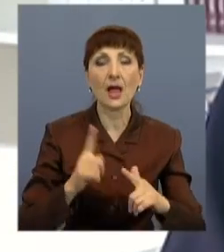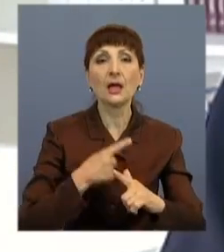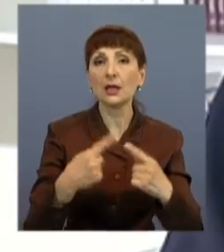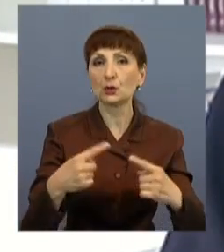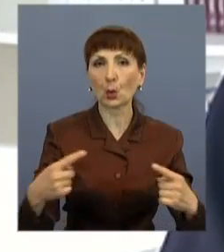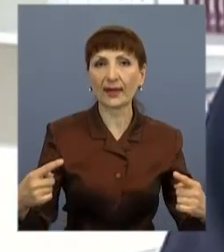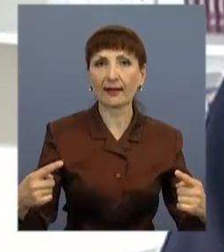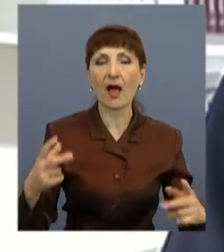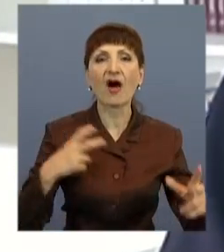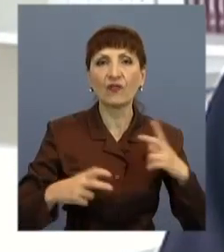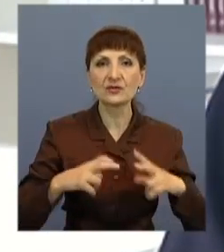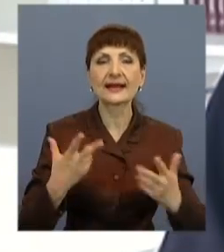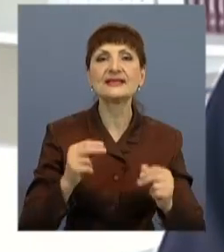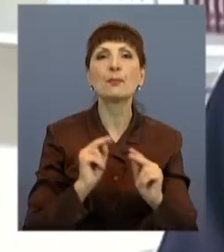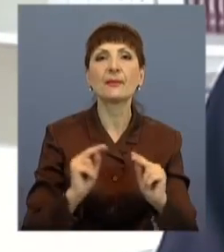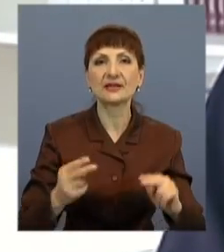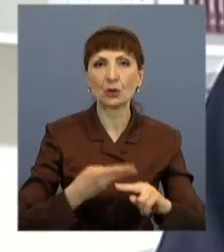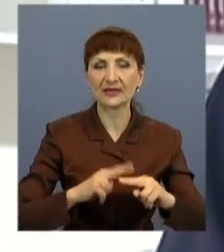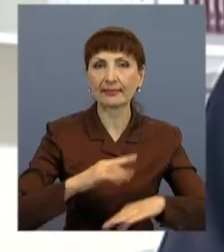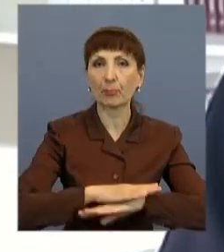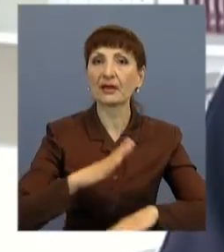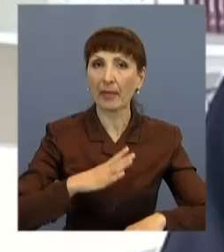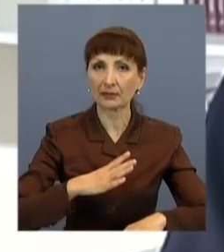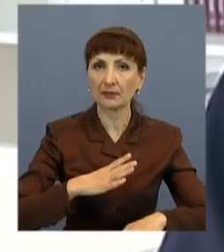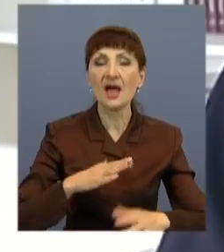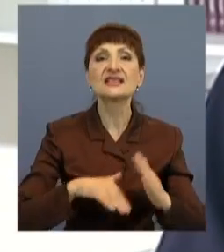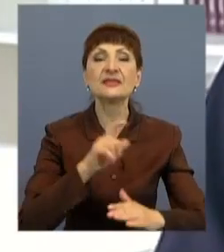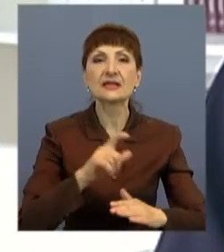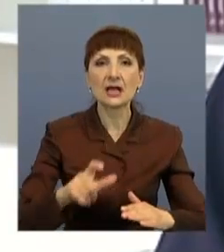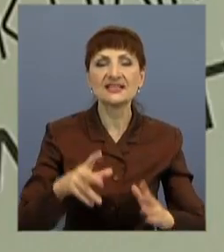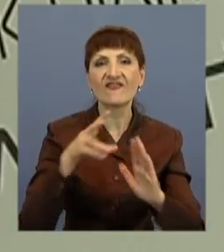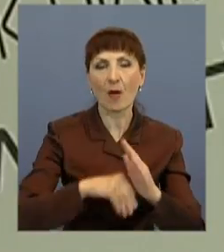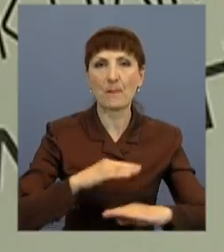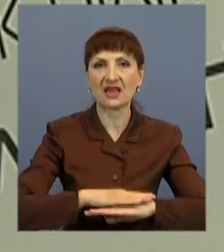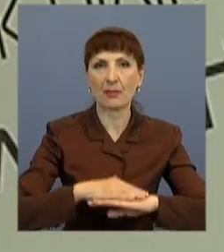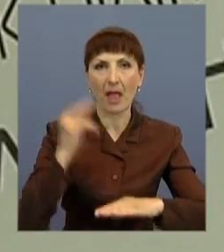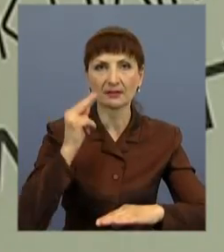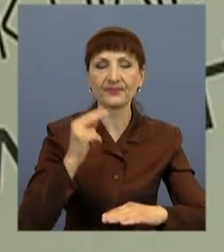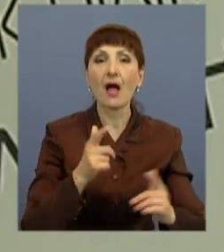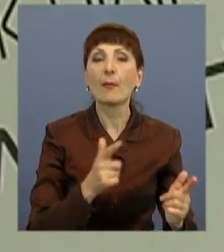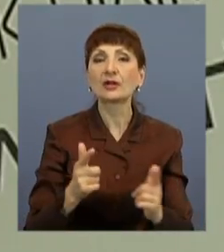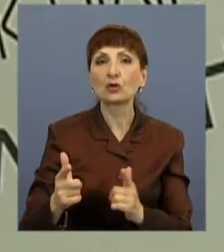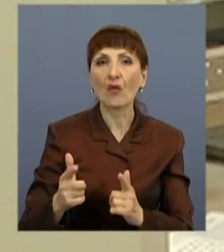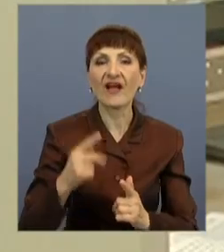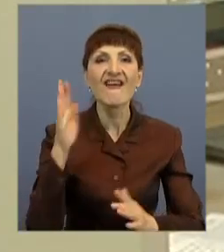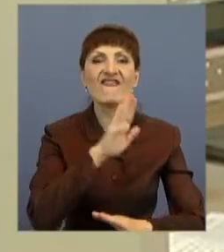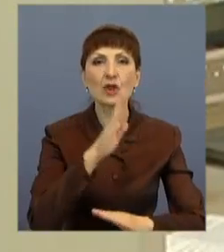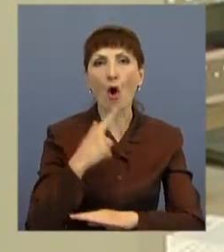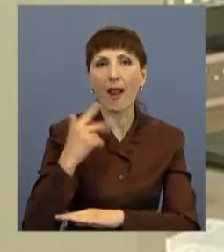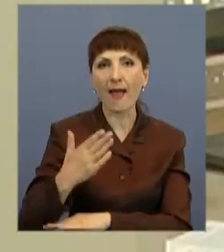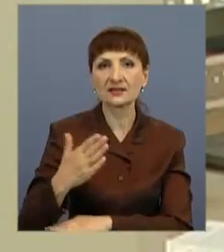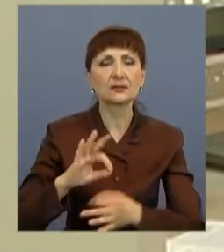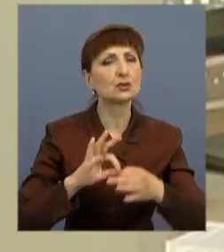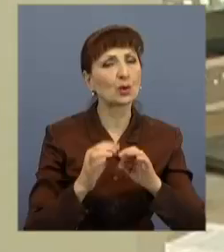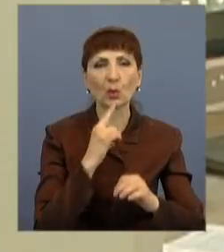других вузов, где преподается этот предмет, то есть специалисты в предметной области. Процесс подготовки видеолекций, как и сам перевод,